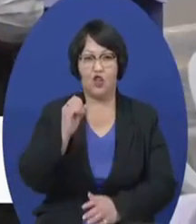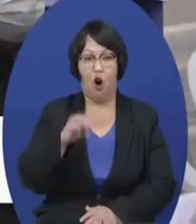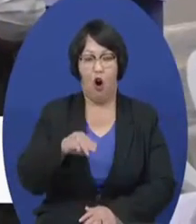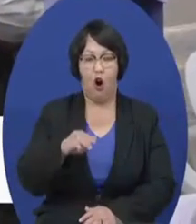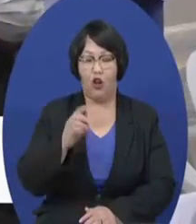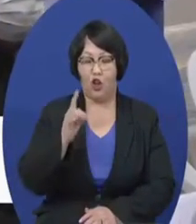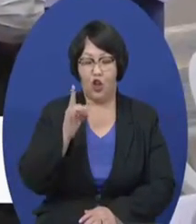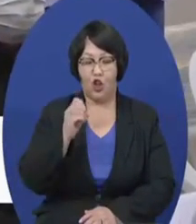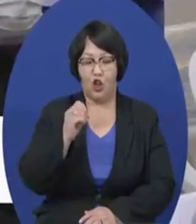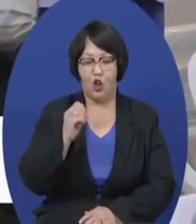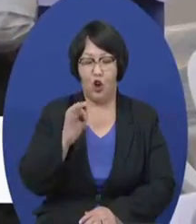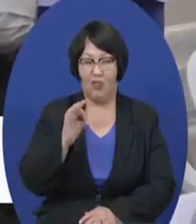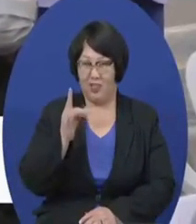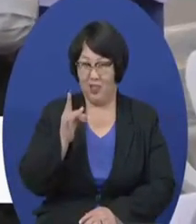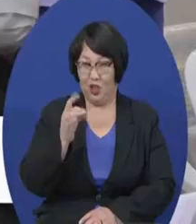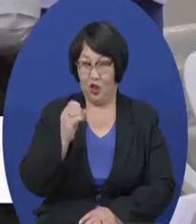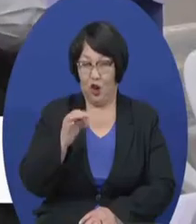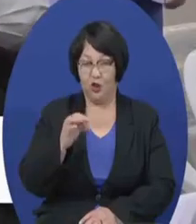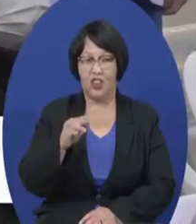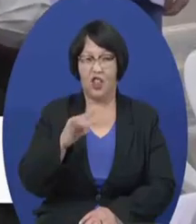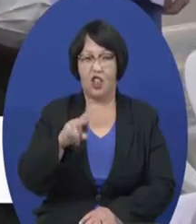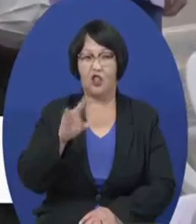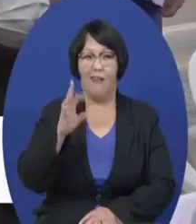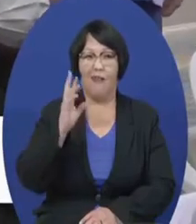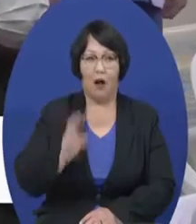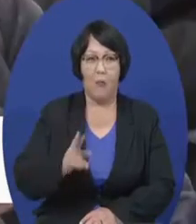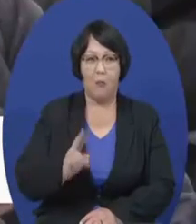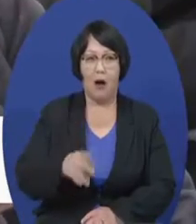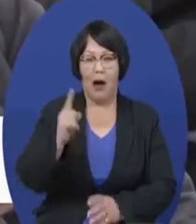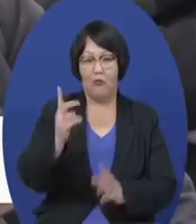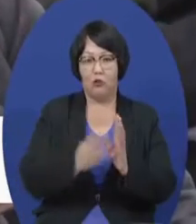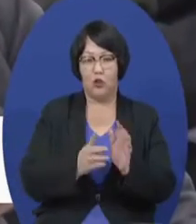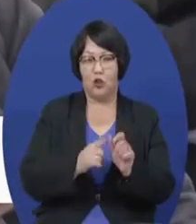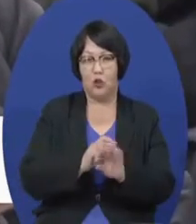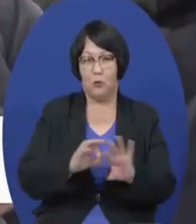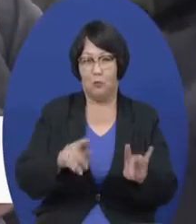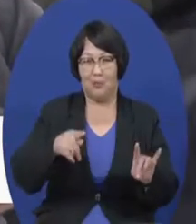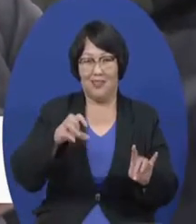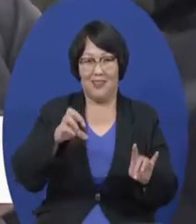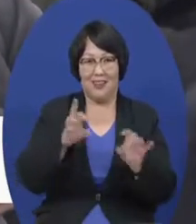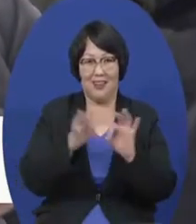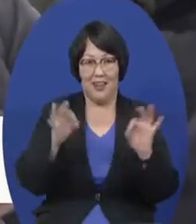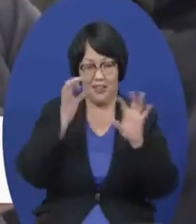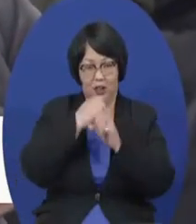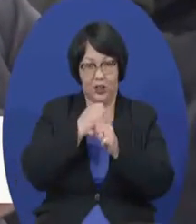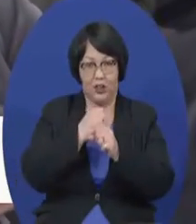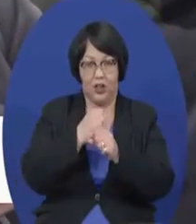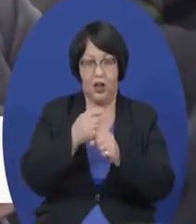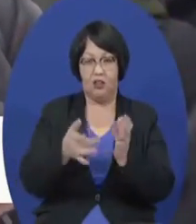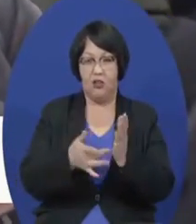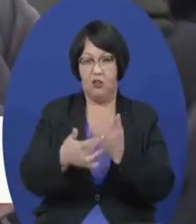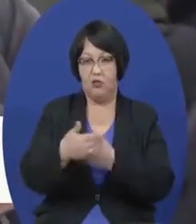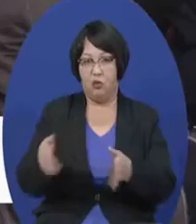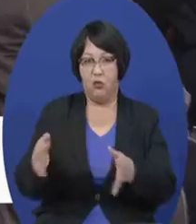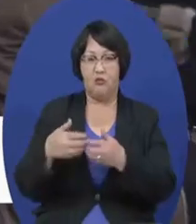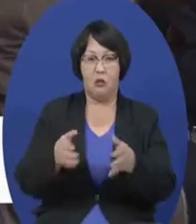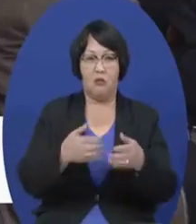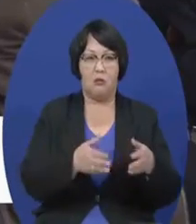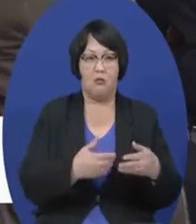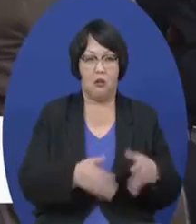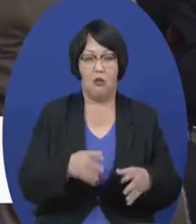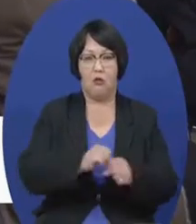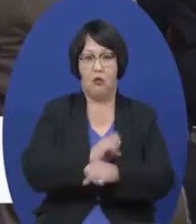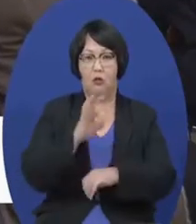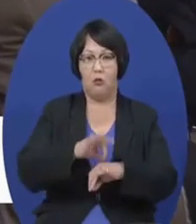тусламжаар олон улсын жишээт нийцэх 19 төрлийн тоног төхөөрөмжөөс бүрдсэн PCR шинжилгээний лабораторийг ашиглалтад оруллаа. Энэ лаборатори